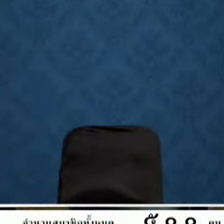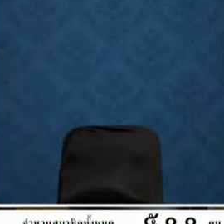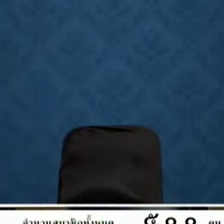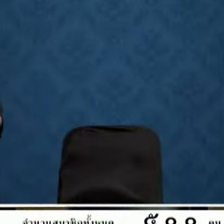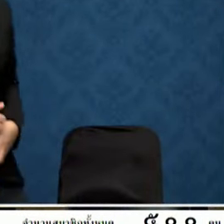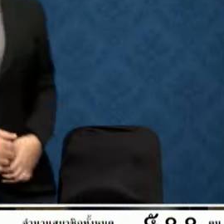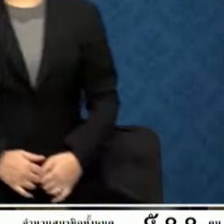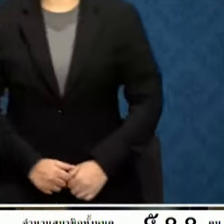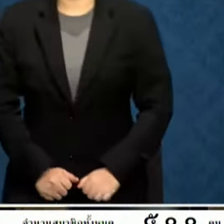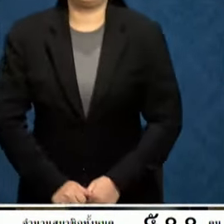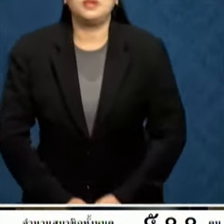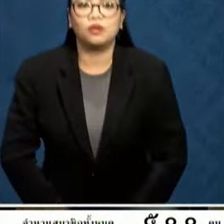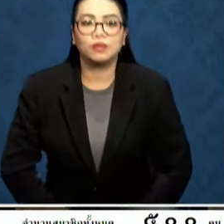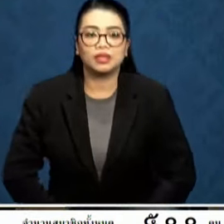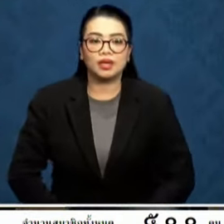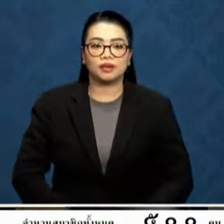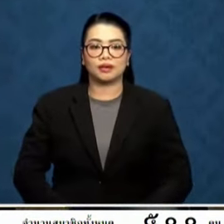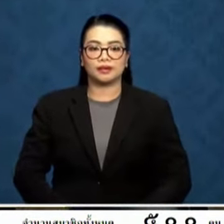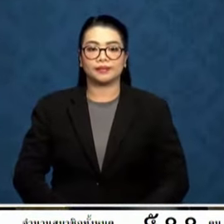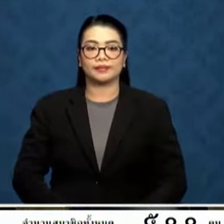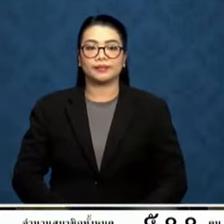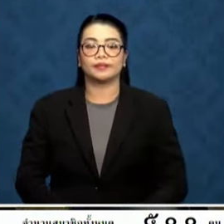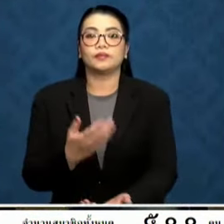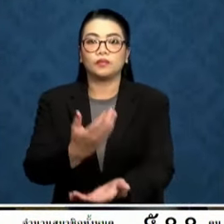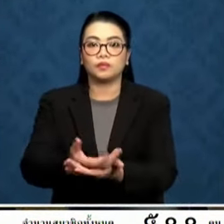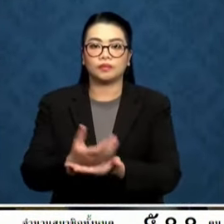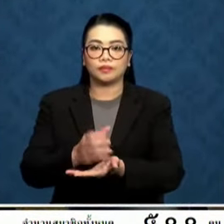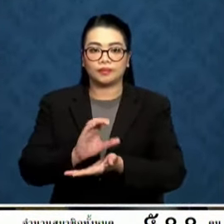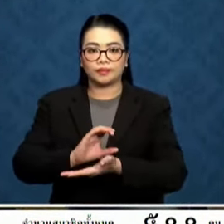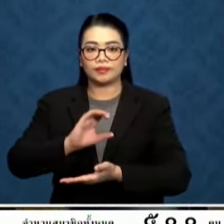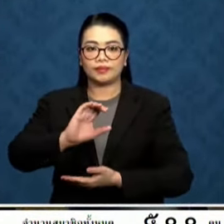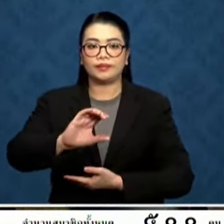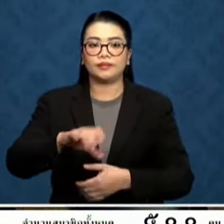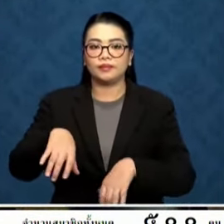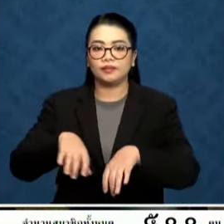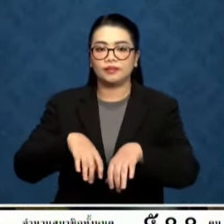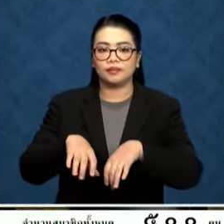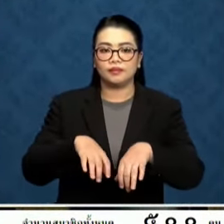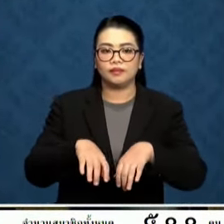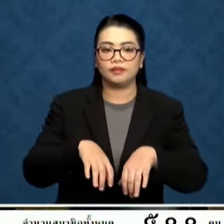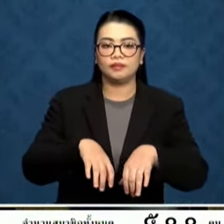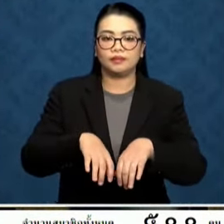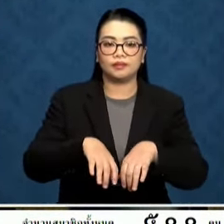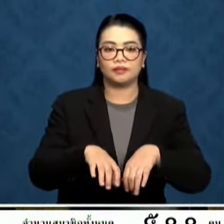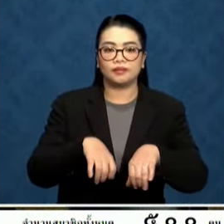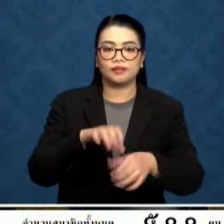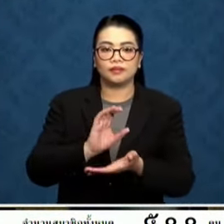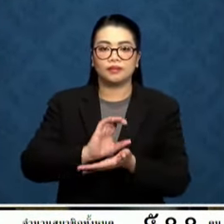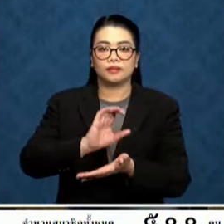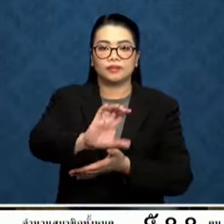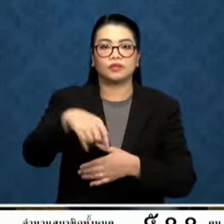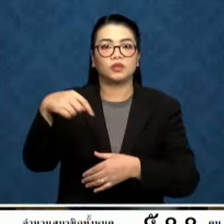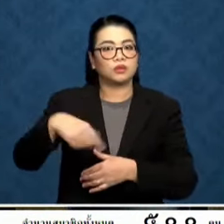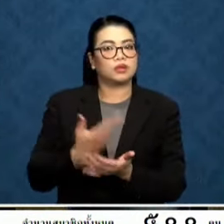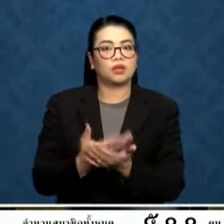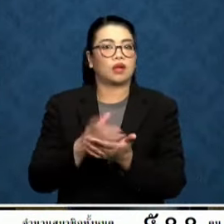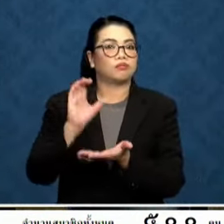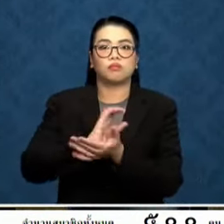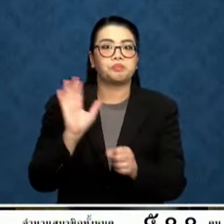ทราบว่าเฉพาะงบที่กันไว้เตรียมไว้สำหรับในร่างพระราชบัญญัติงบประมาณฉบับนี้ก็ไม่เพียงพอนะ